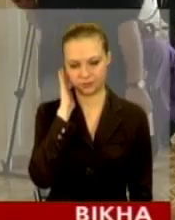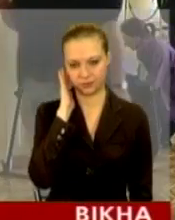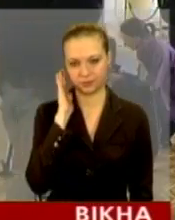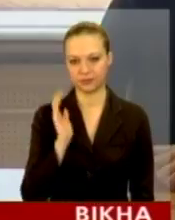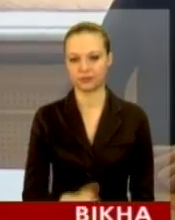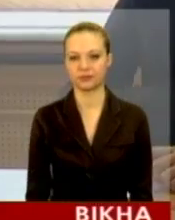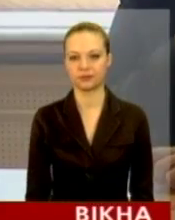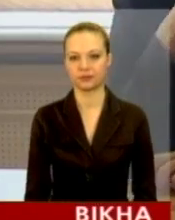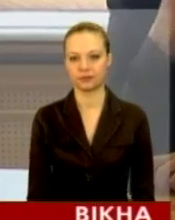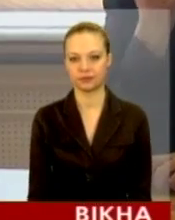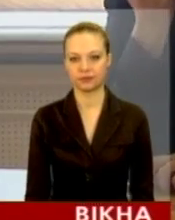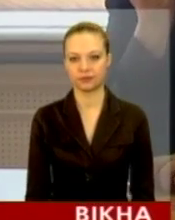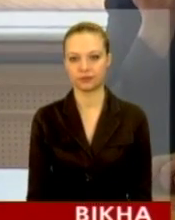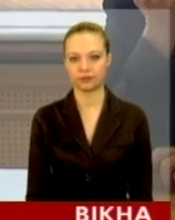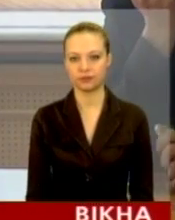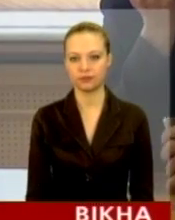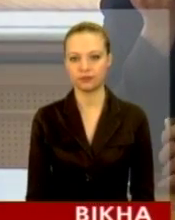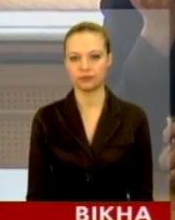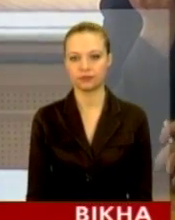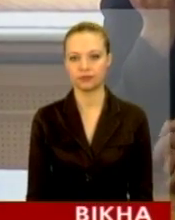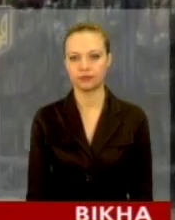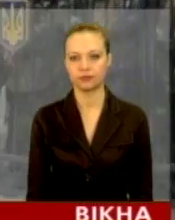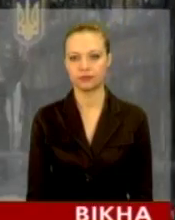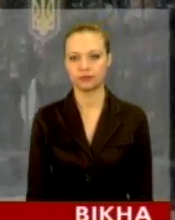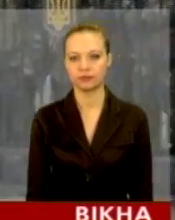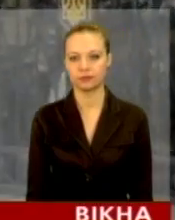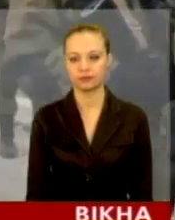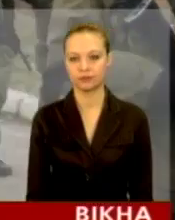Євгенія Гнеушева. Програма «Вікна СТБ».